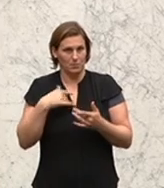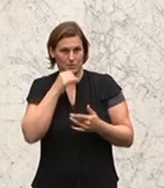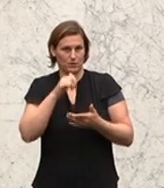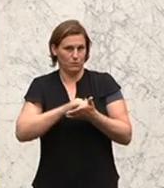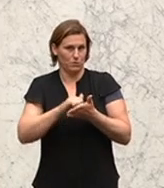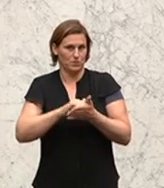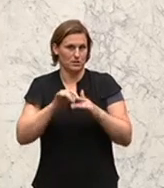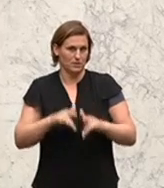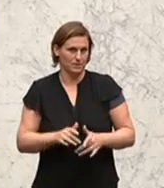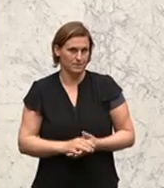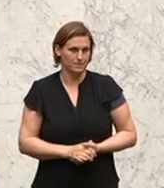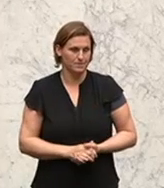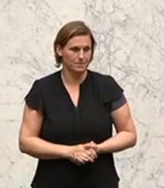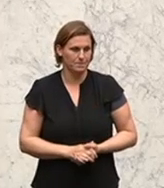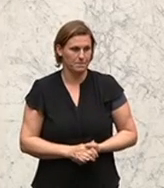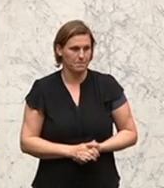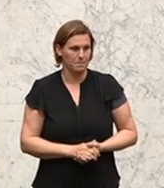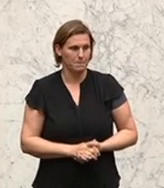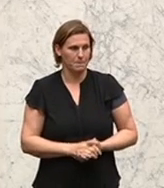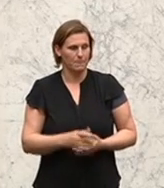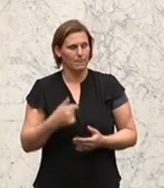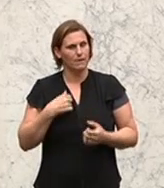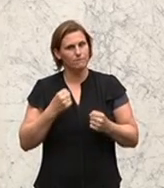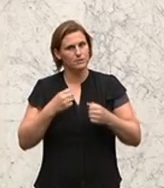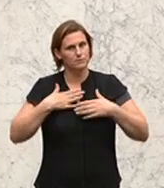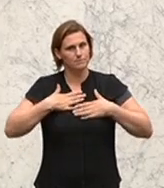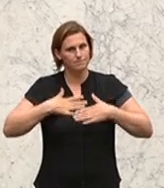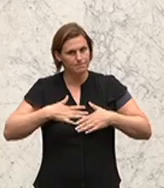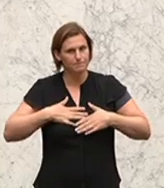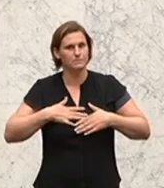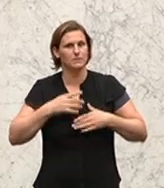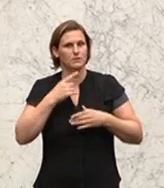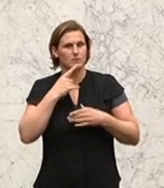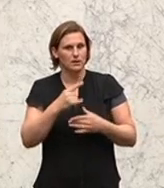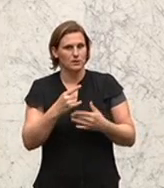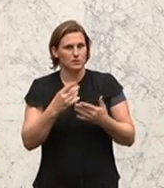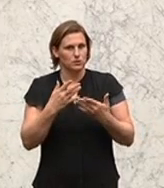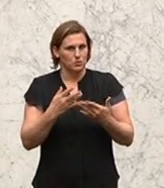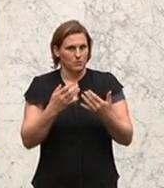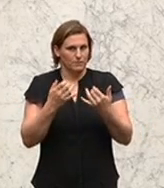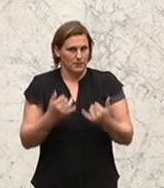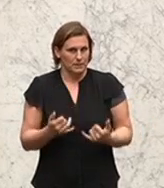keine Freude. Ich sage auch, ich bin zutiefst überzeugt davon, dass so wie also die